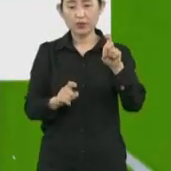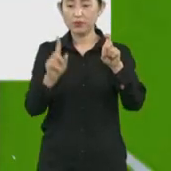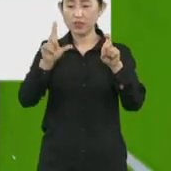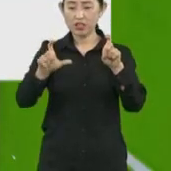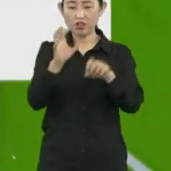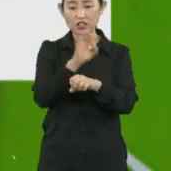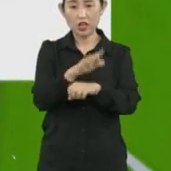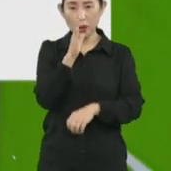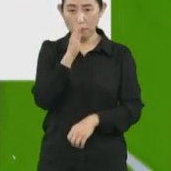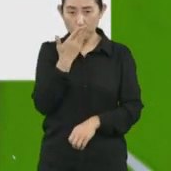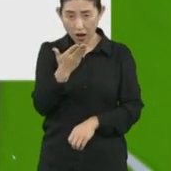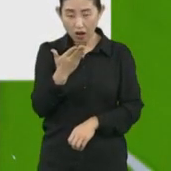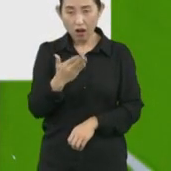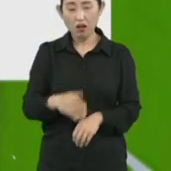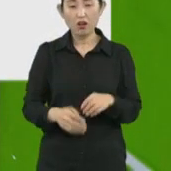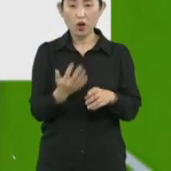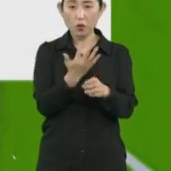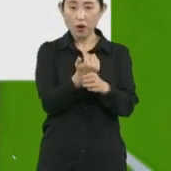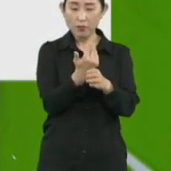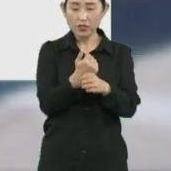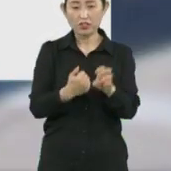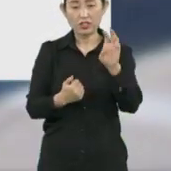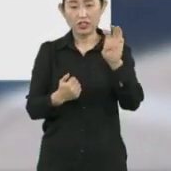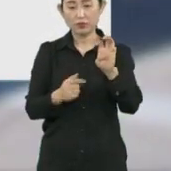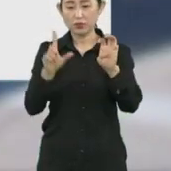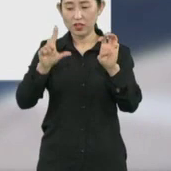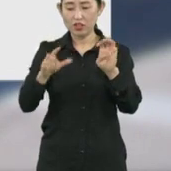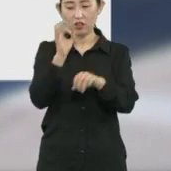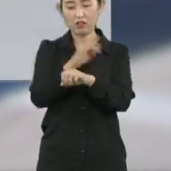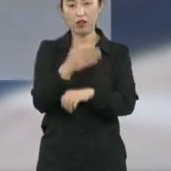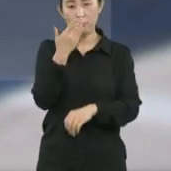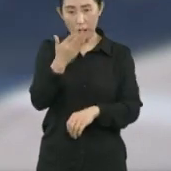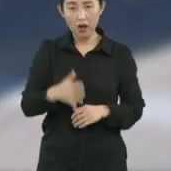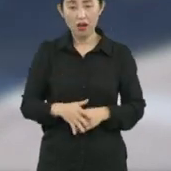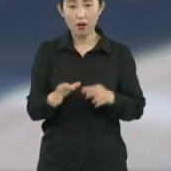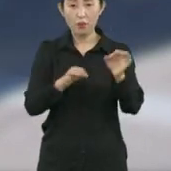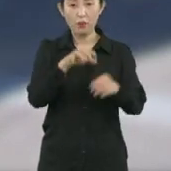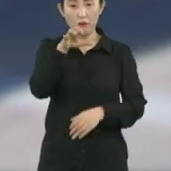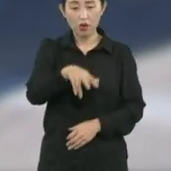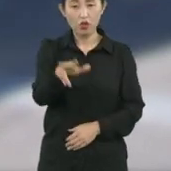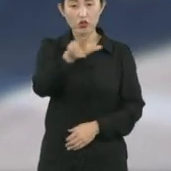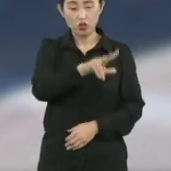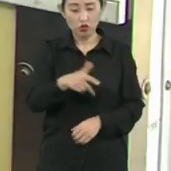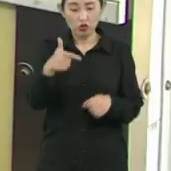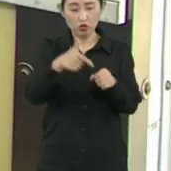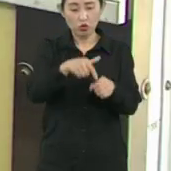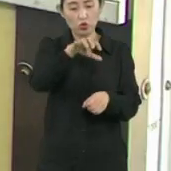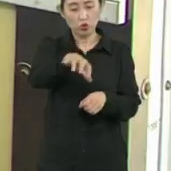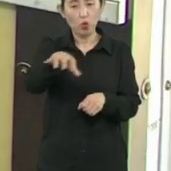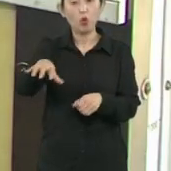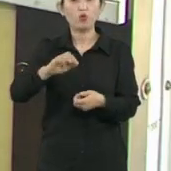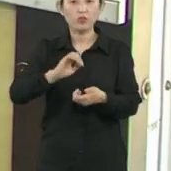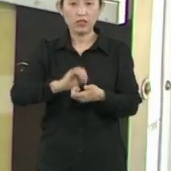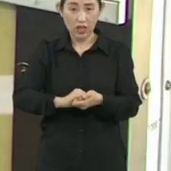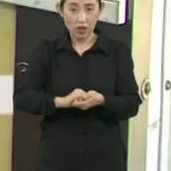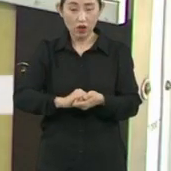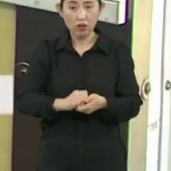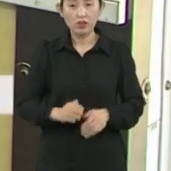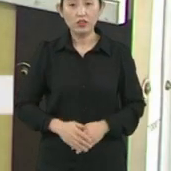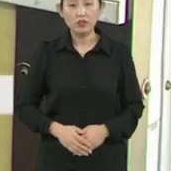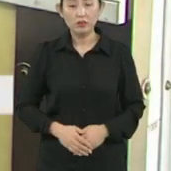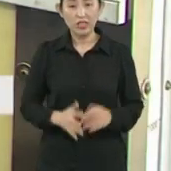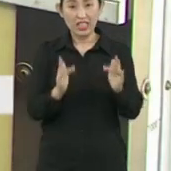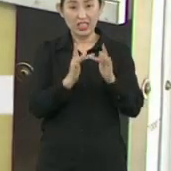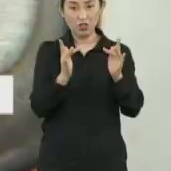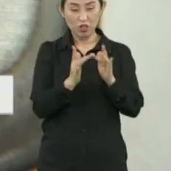있고 화물차는 30리터까지만 살 수 있습니다. 판매처는 전국의 주유소로 제한되는데 구입자가 온라인